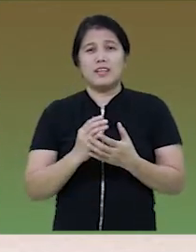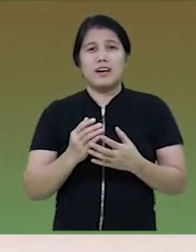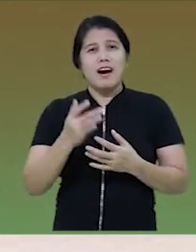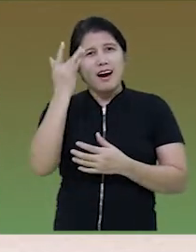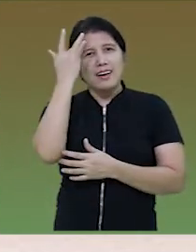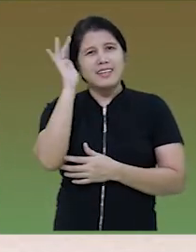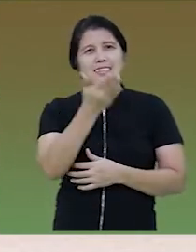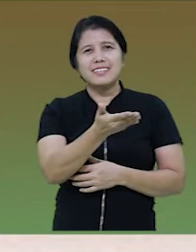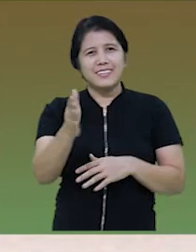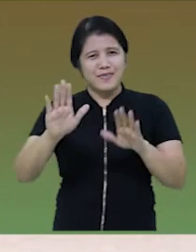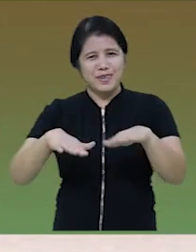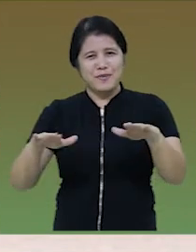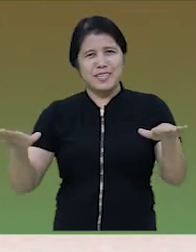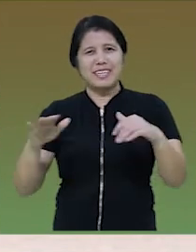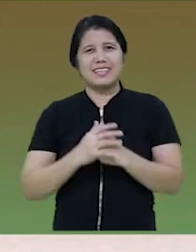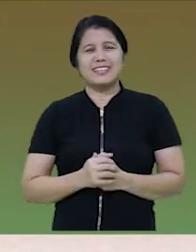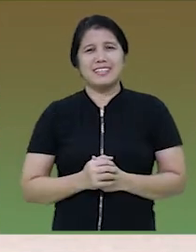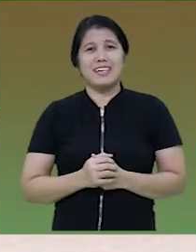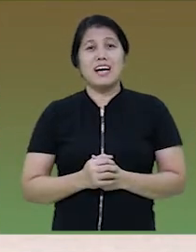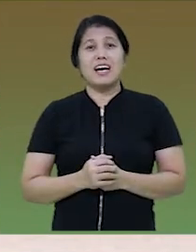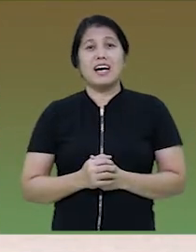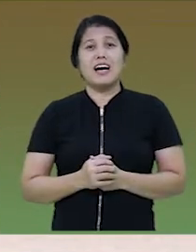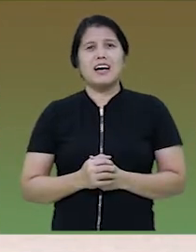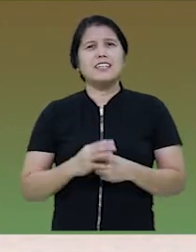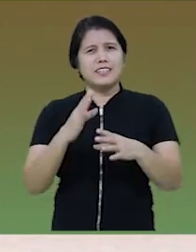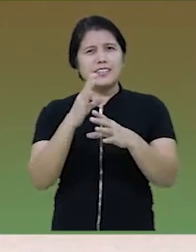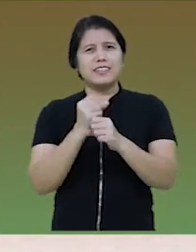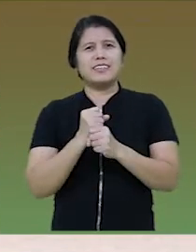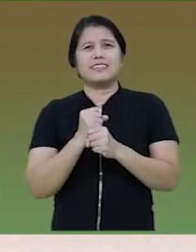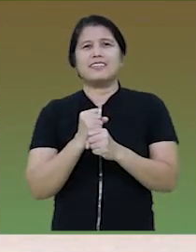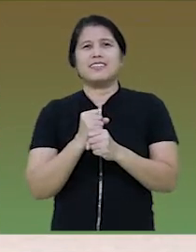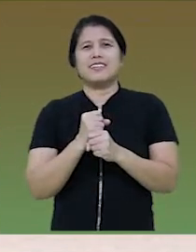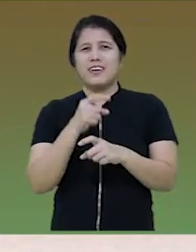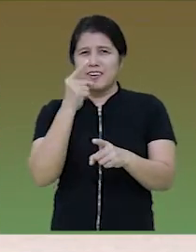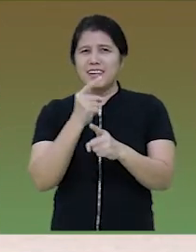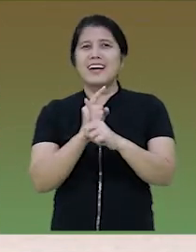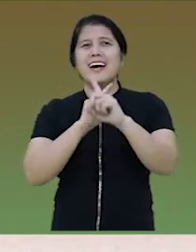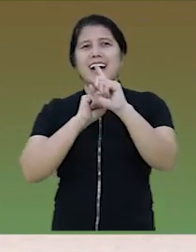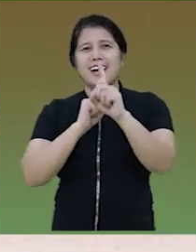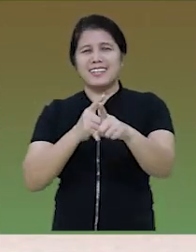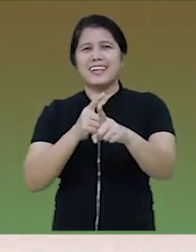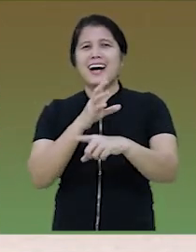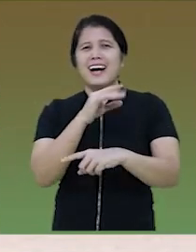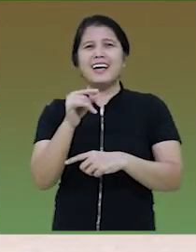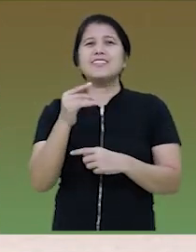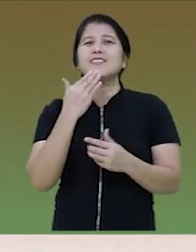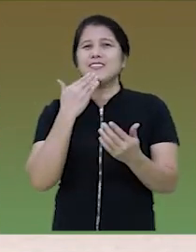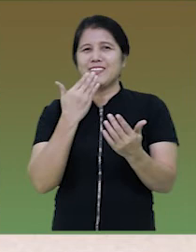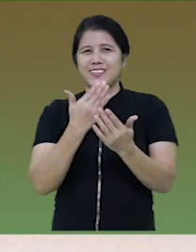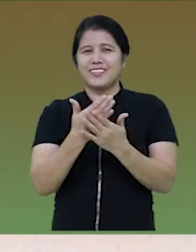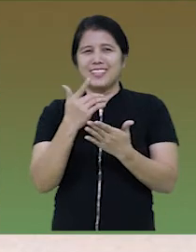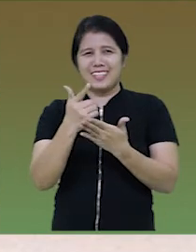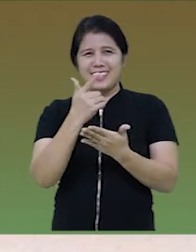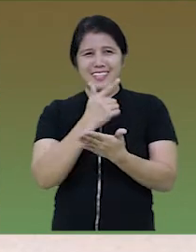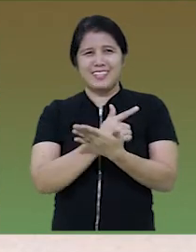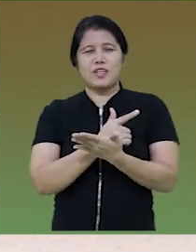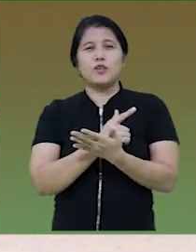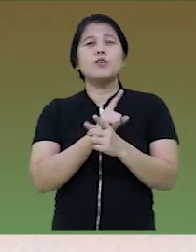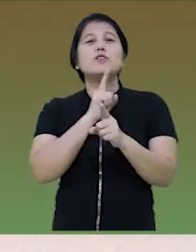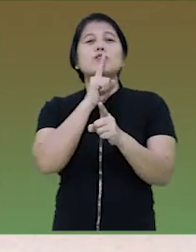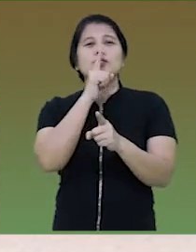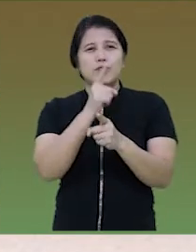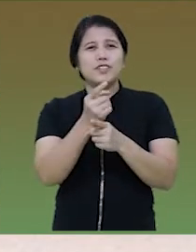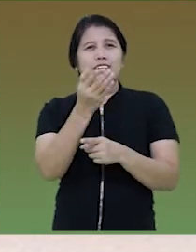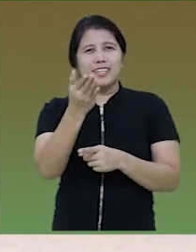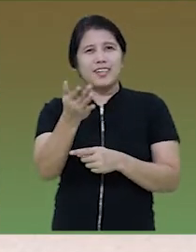galing ninyo, mga bata! Nakuha ninyong lahat ang mga tamang sagot at kintong kaalaman. Tunay